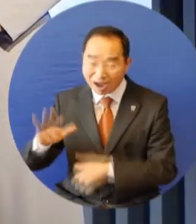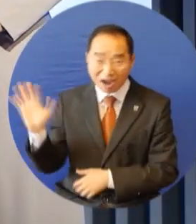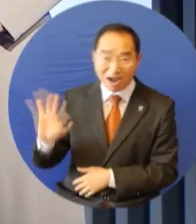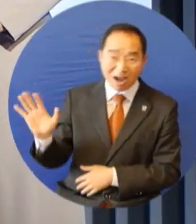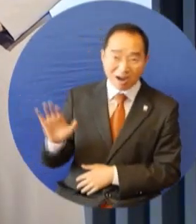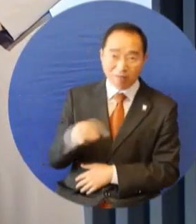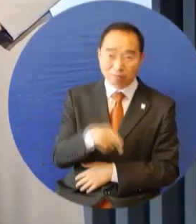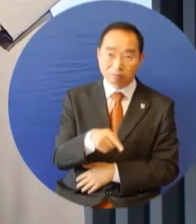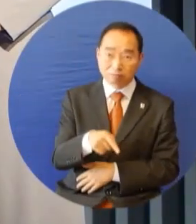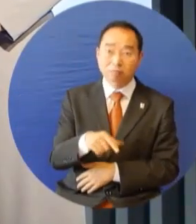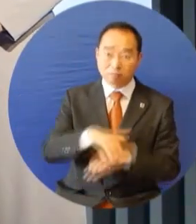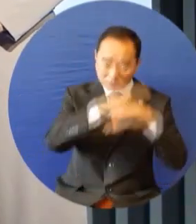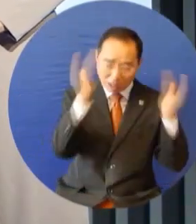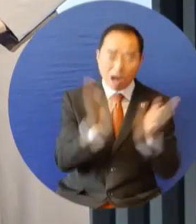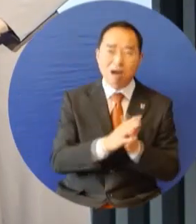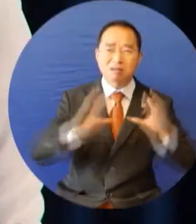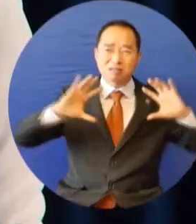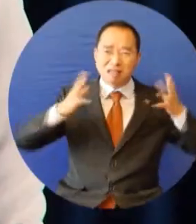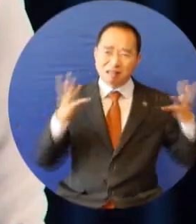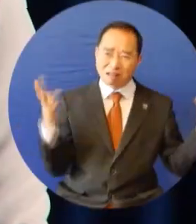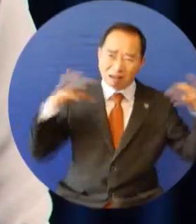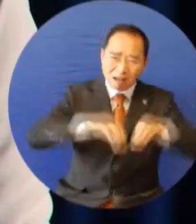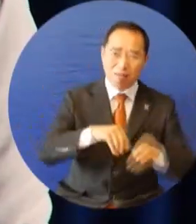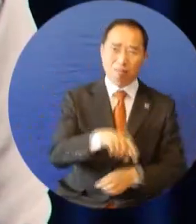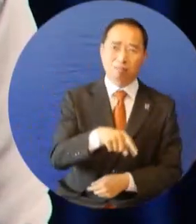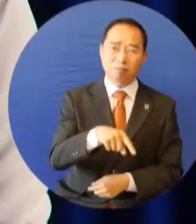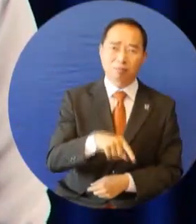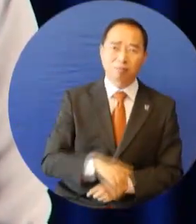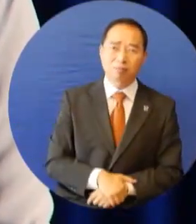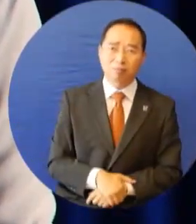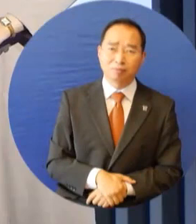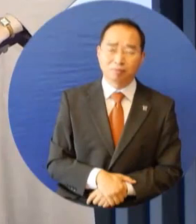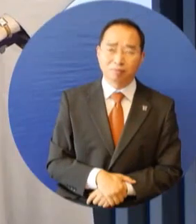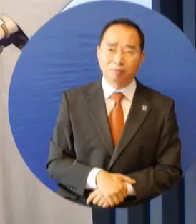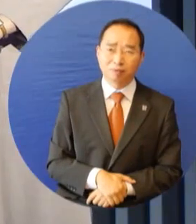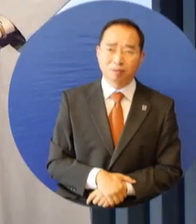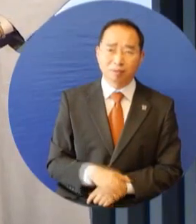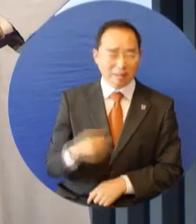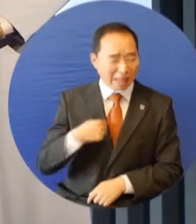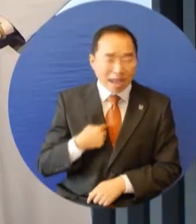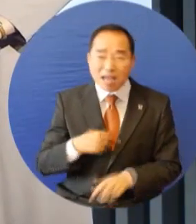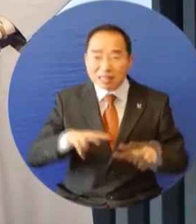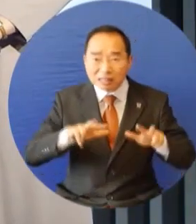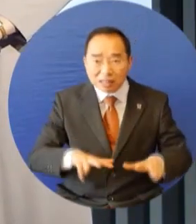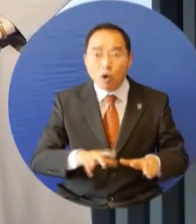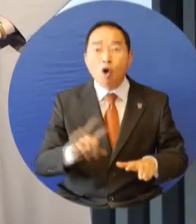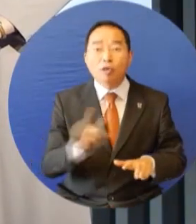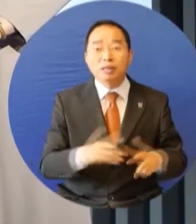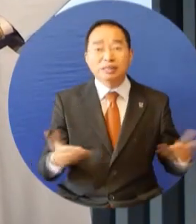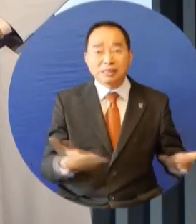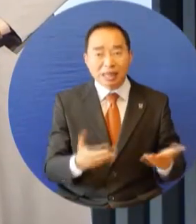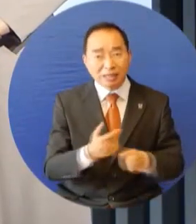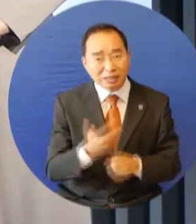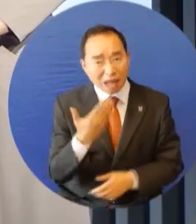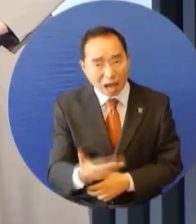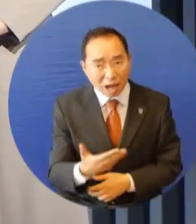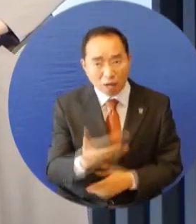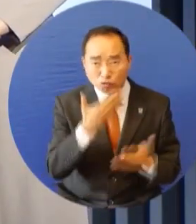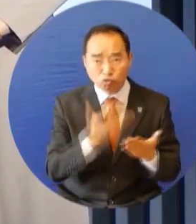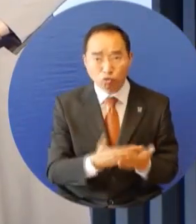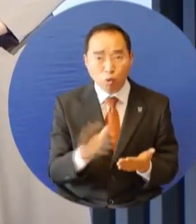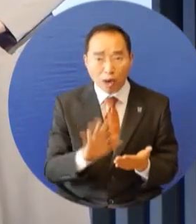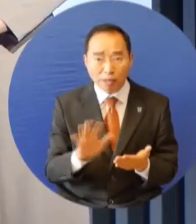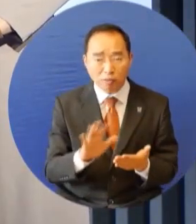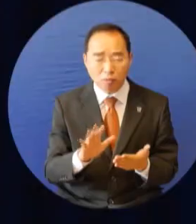않다. 여기에 다 있어요. 그러니까 자기가 지금 어떤 일을 하는가가 중요한 게 아니라 어떻게